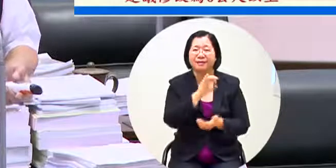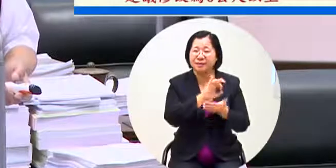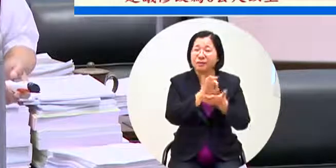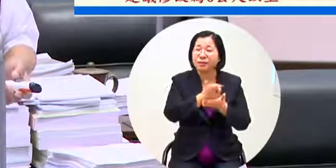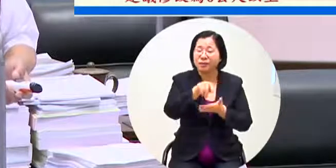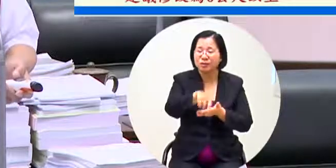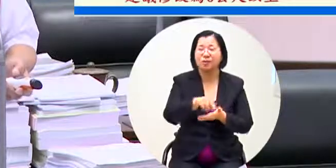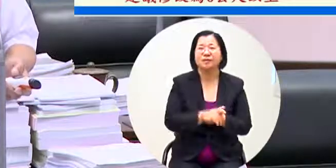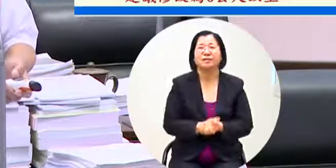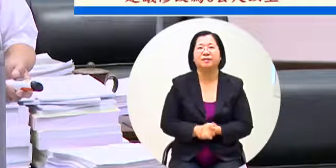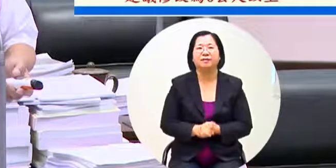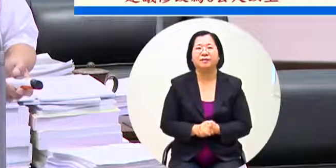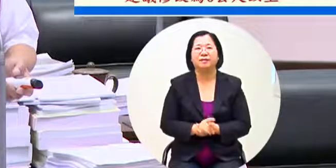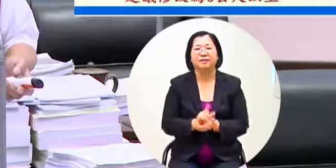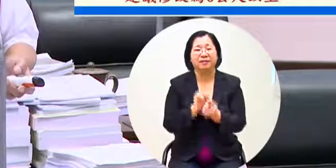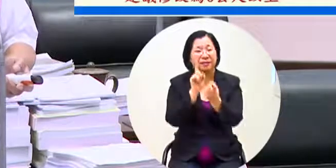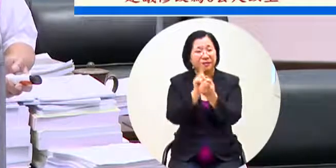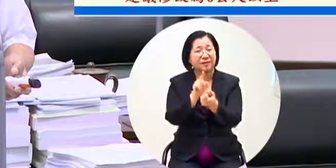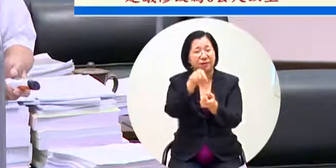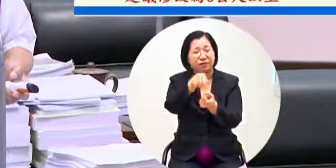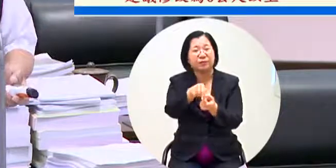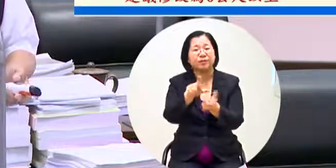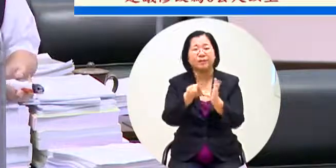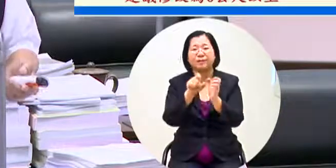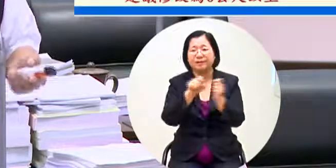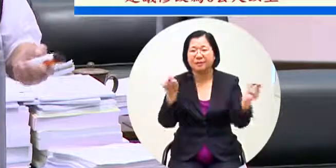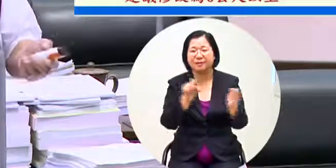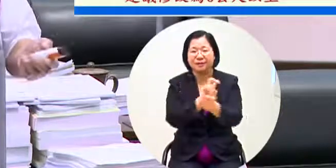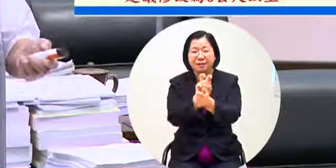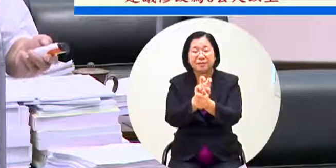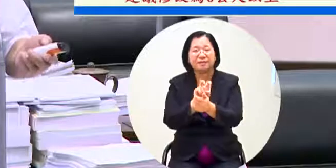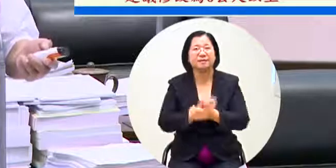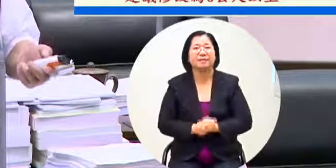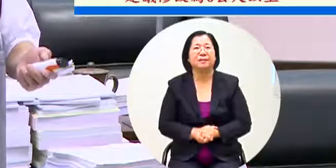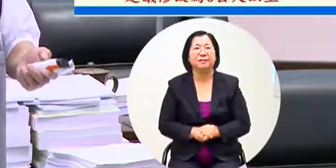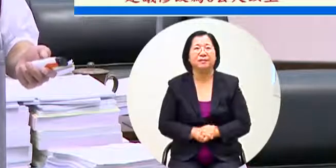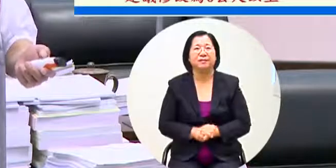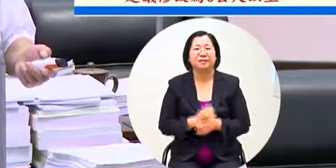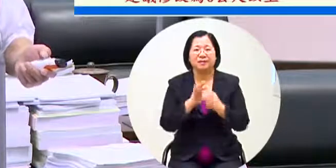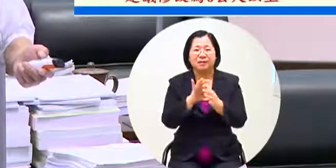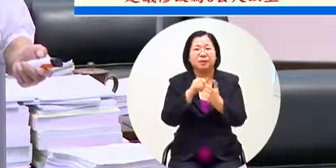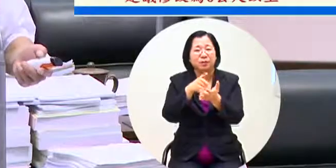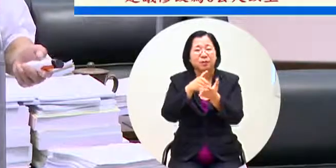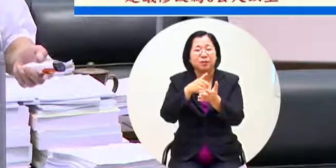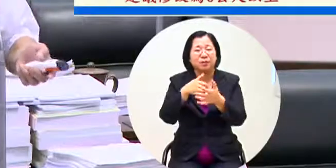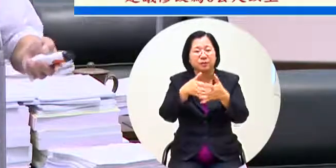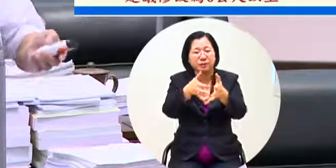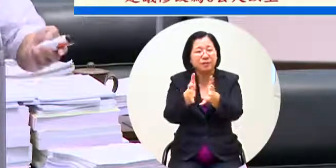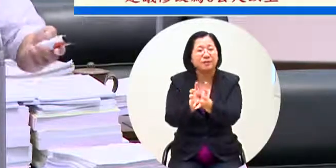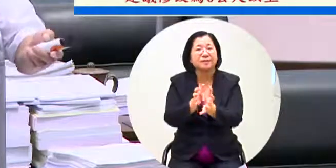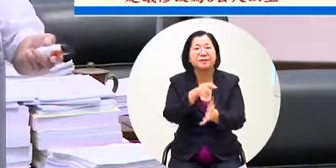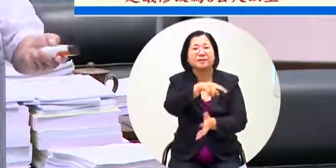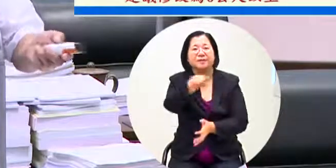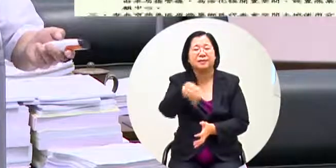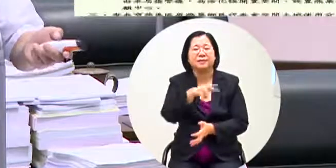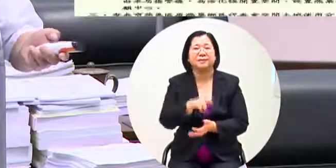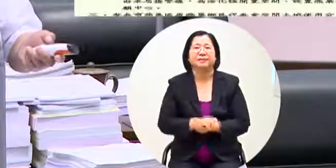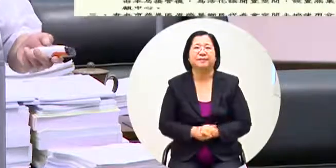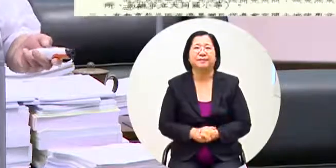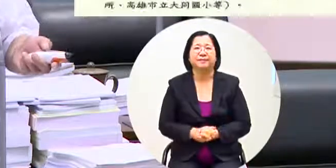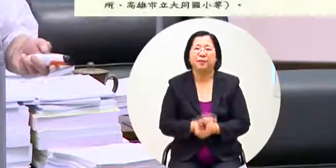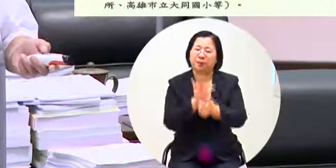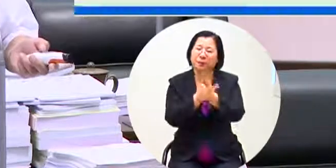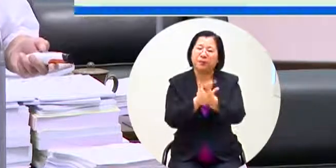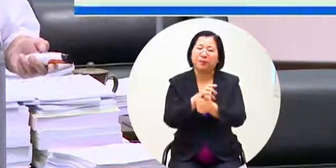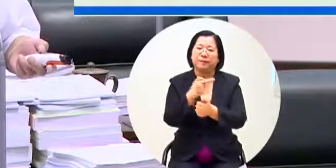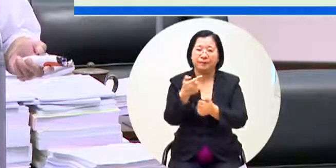啊，这个以后照顾着啊相关弱势吼，诶这个诶经营会真帮助真大啦吼。啊，即